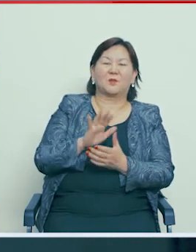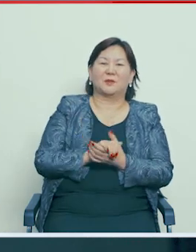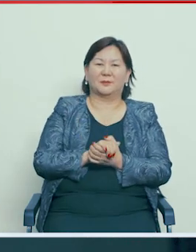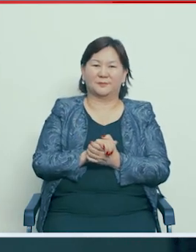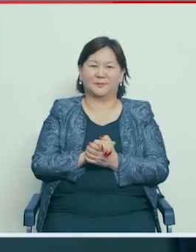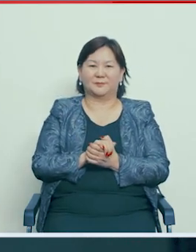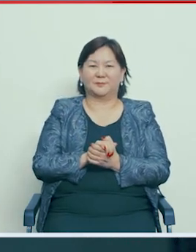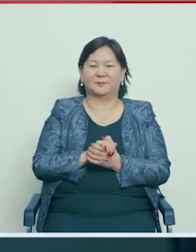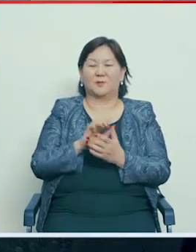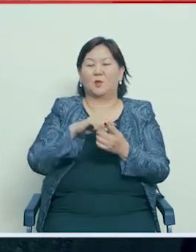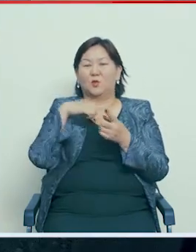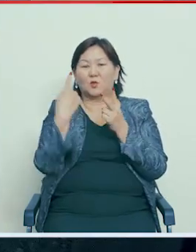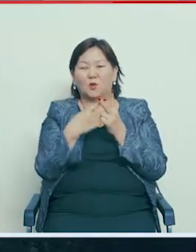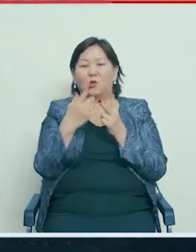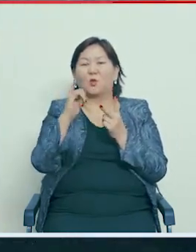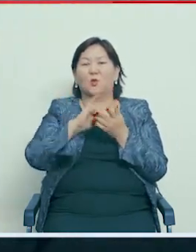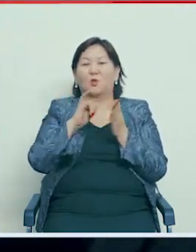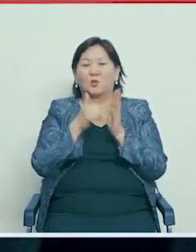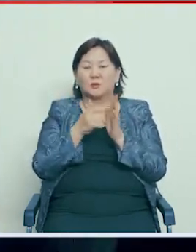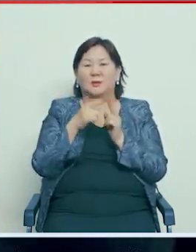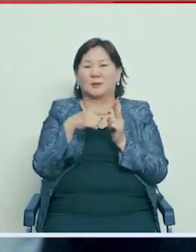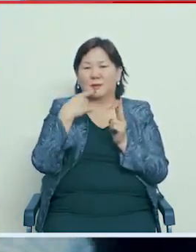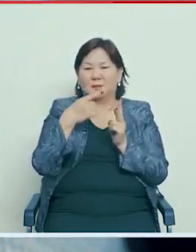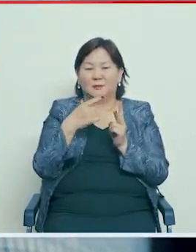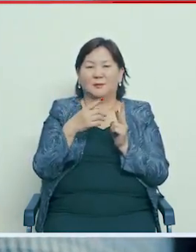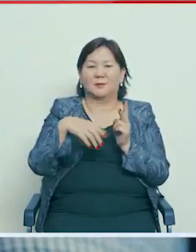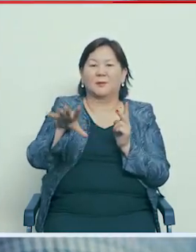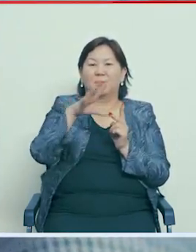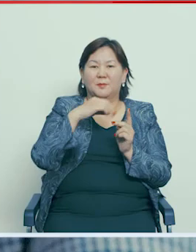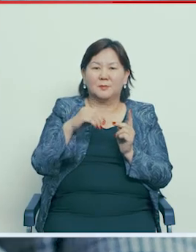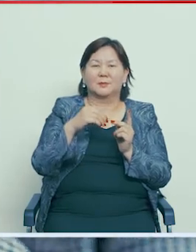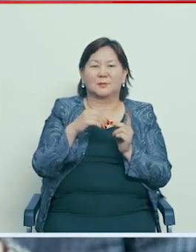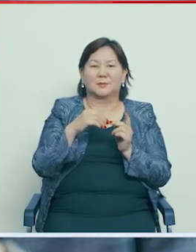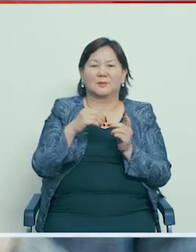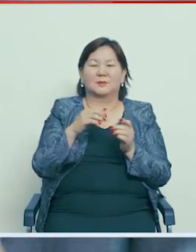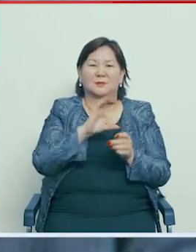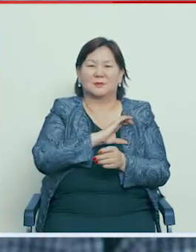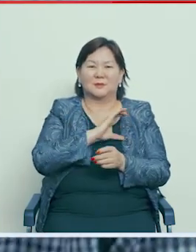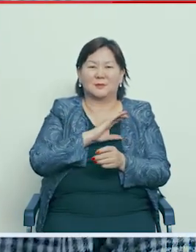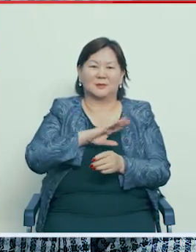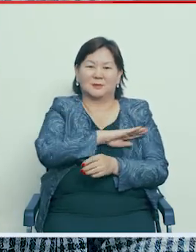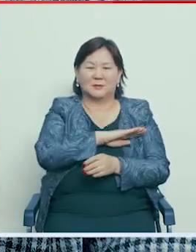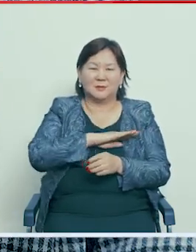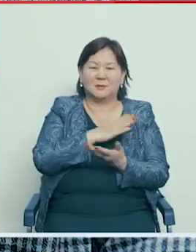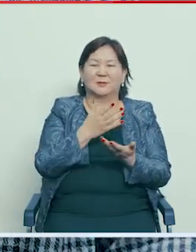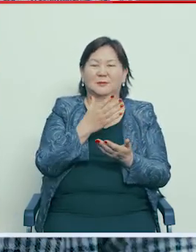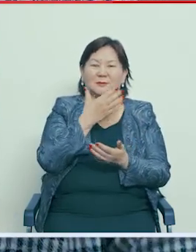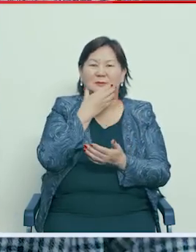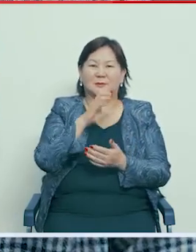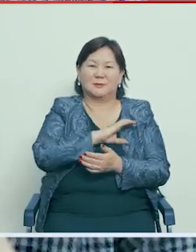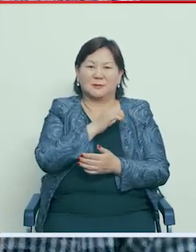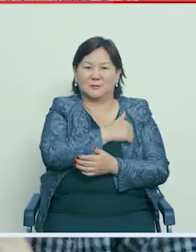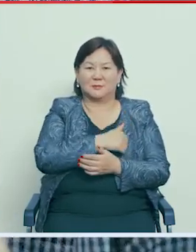Бас нөгөө утгаараа бас яг бас тий бас бид нар одоо яг сэтгэл гаргаж ийн гэдэг нийгэмч гэдэг юм уу илүү тэртээ тэргүй